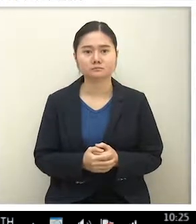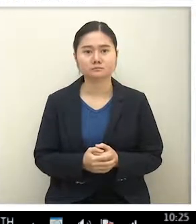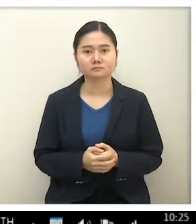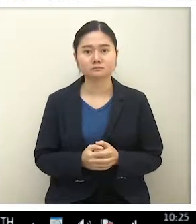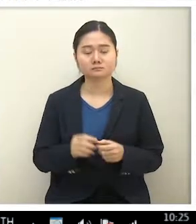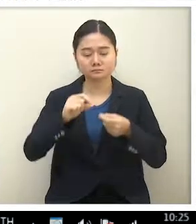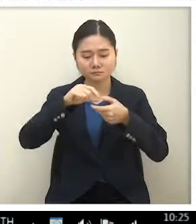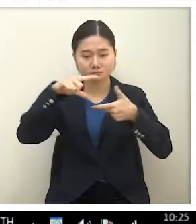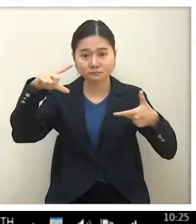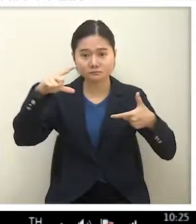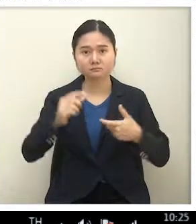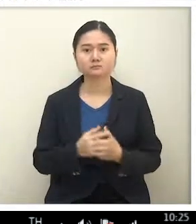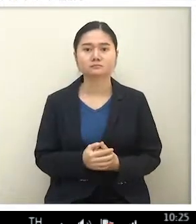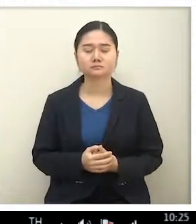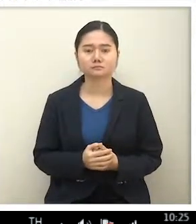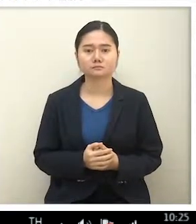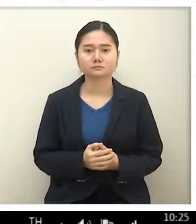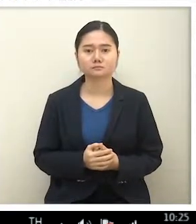มเข้าม